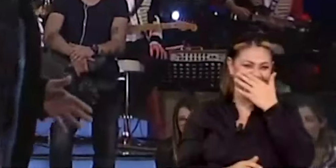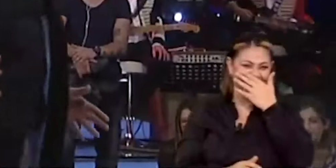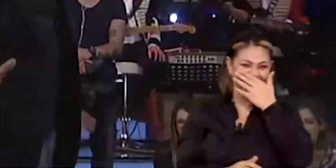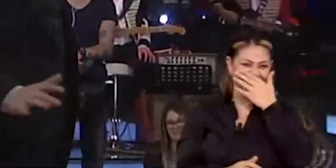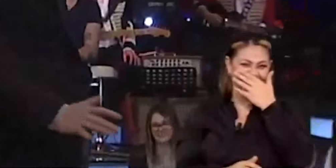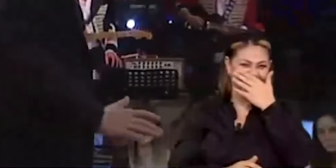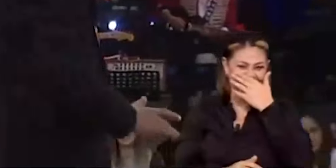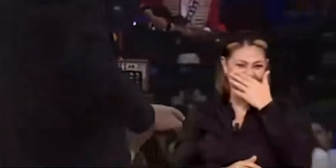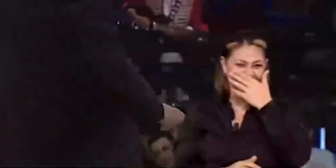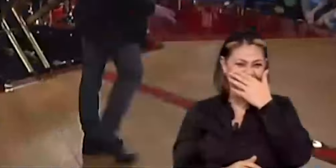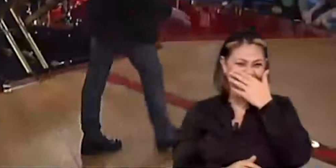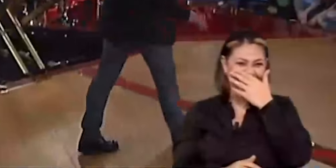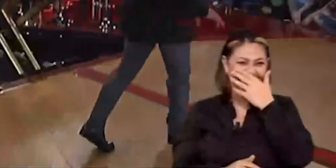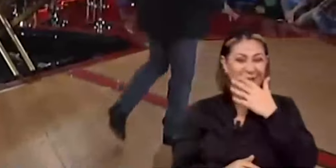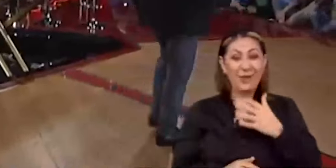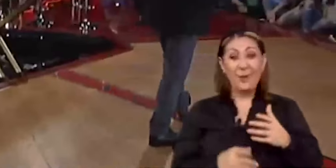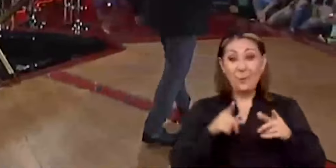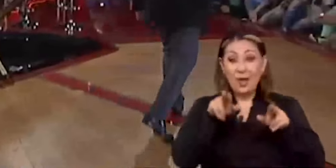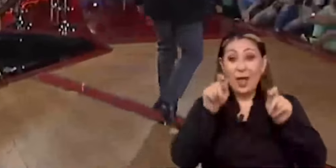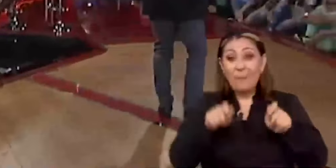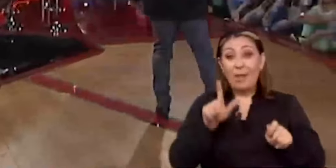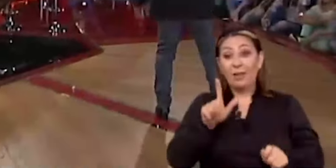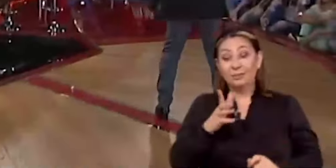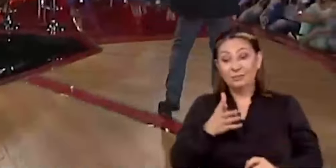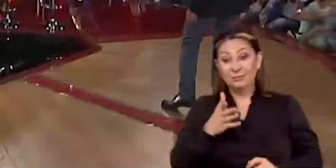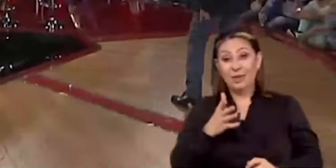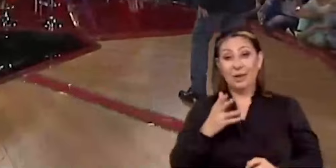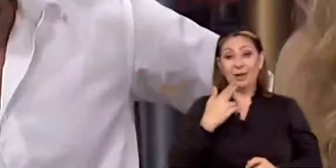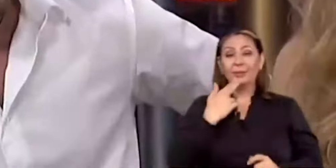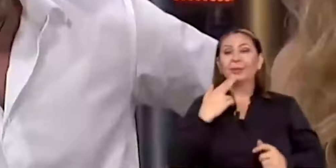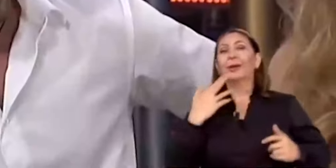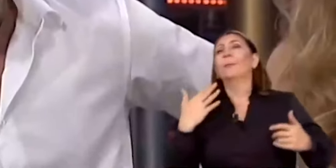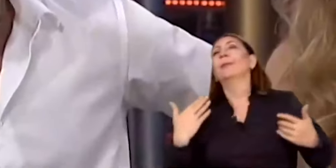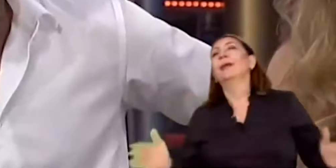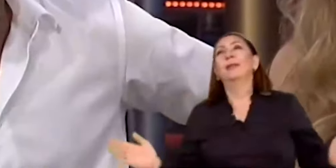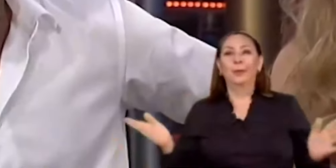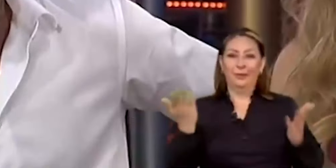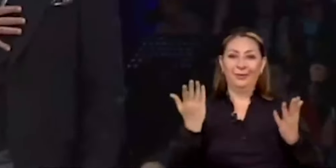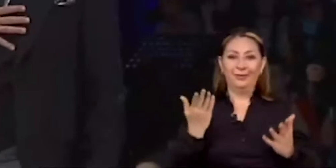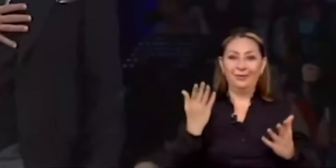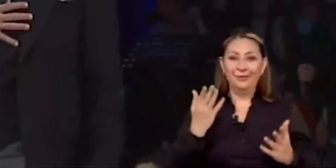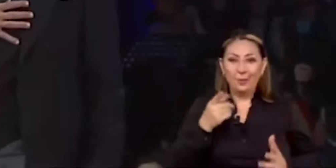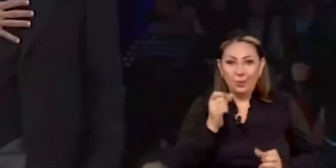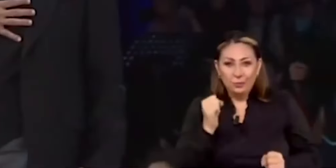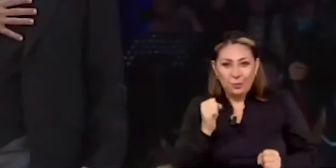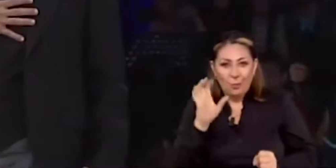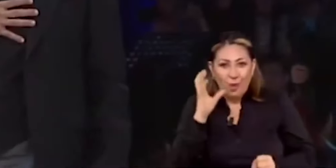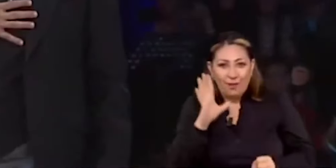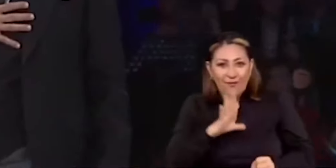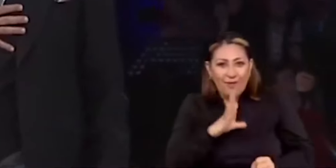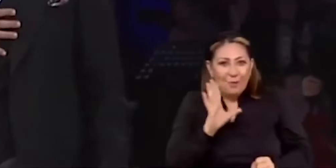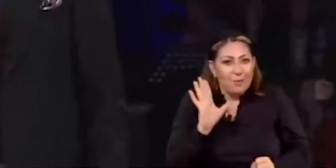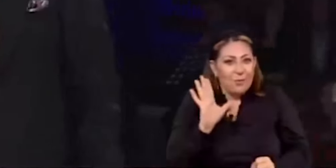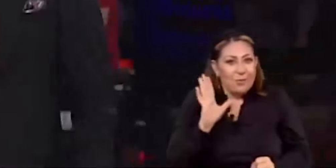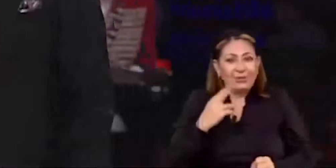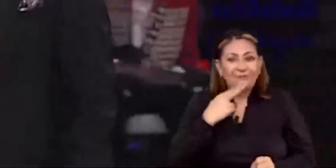Bu, psikolog olacak, psikolog olacak. Hanım eriyor, hanımlar eriyor böyle. Ana, bir psikolog var, bir manyaklık var